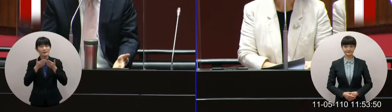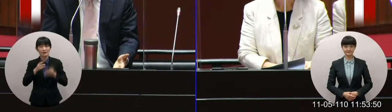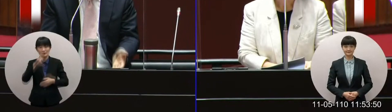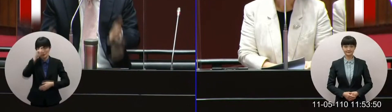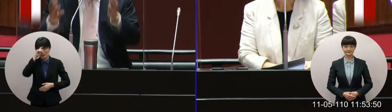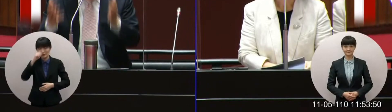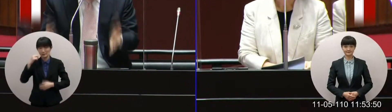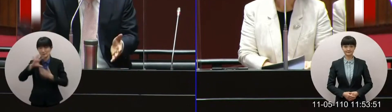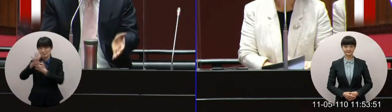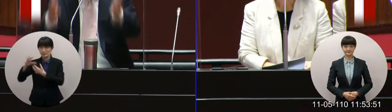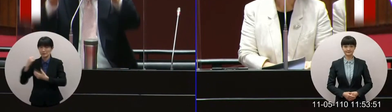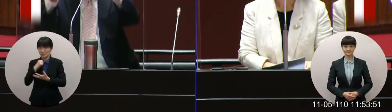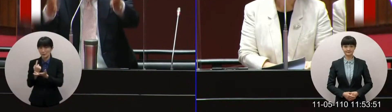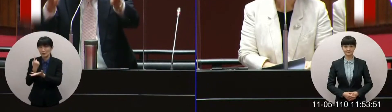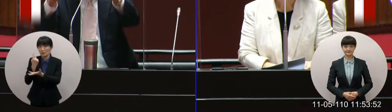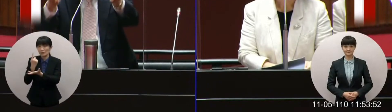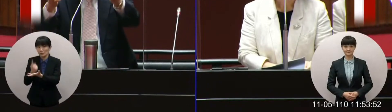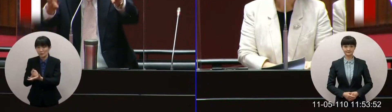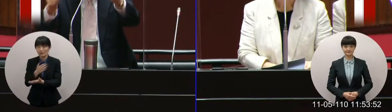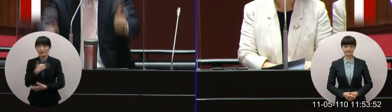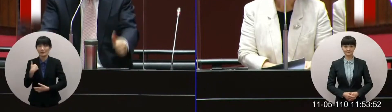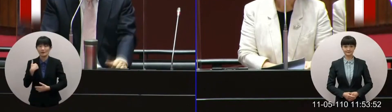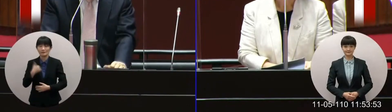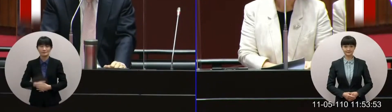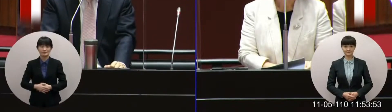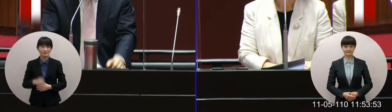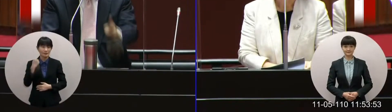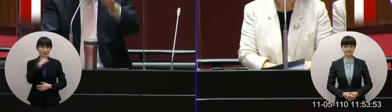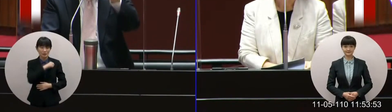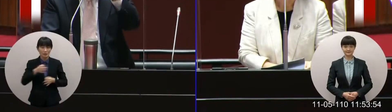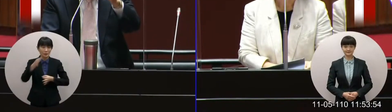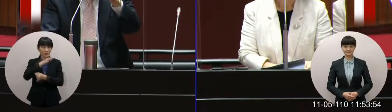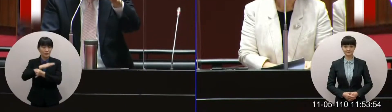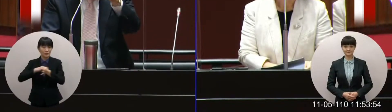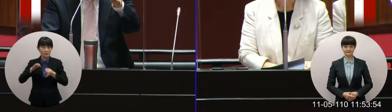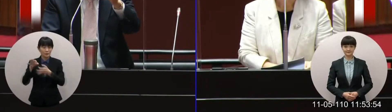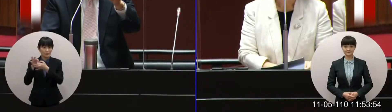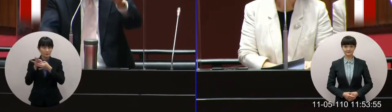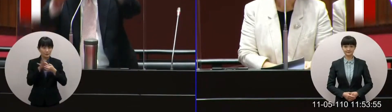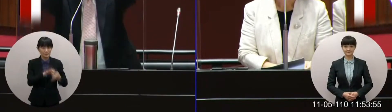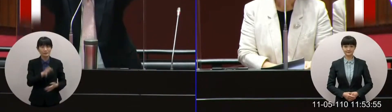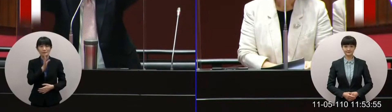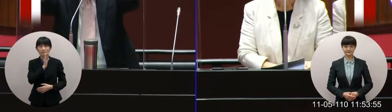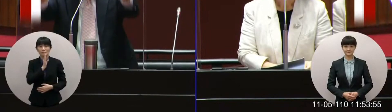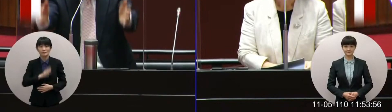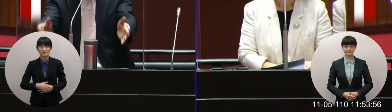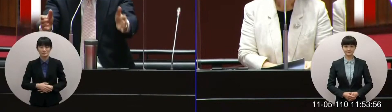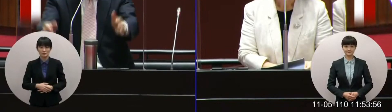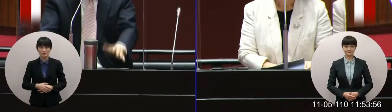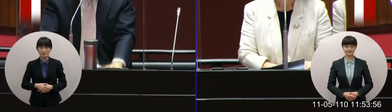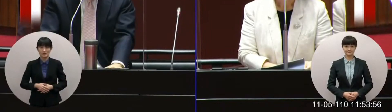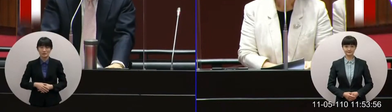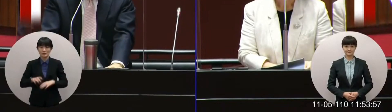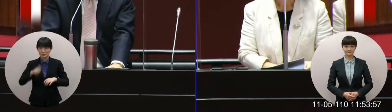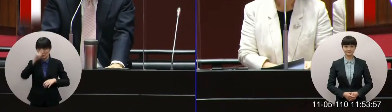走出去。台湾是贸易立国，我们一定要跟国